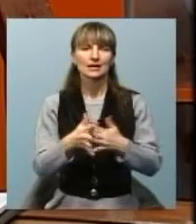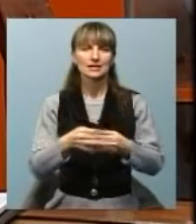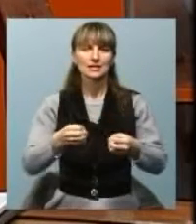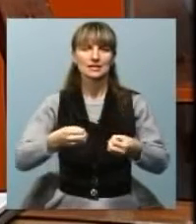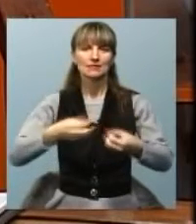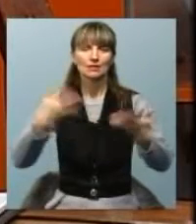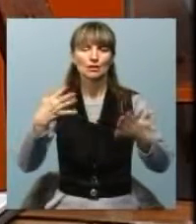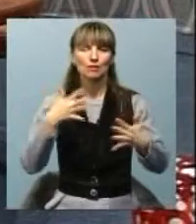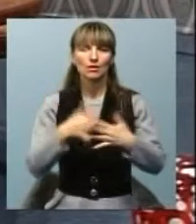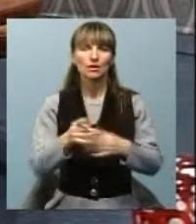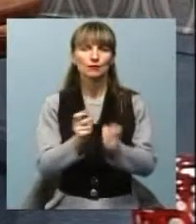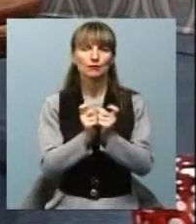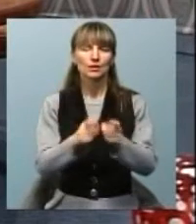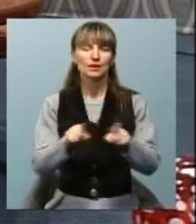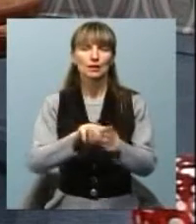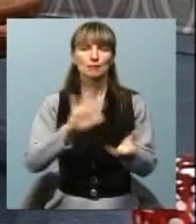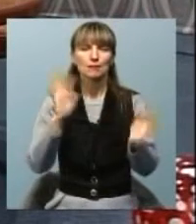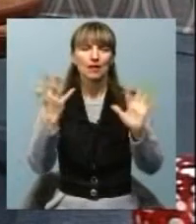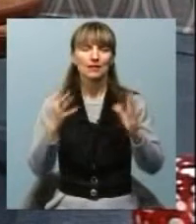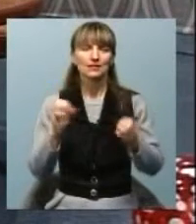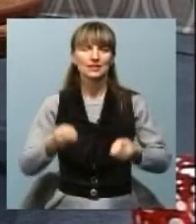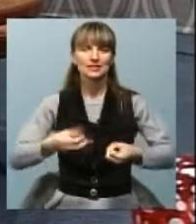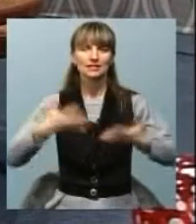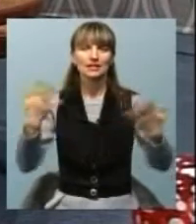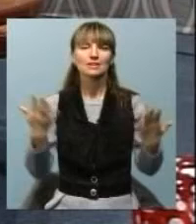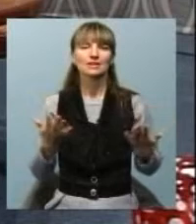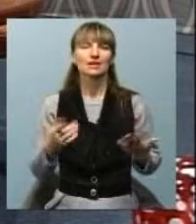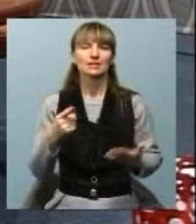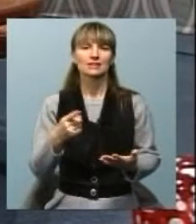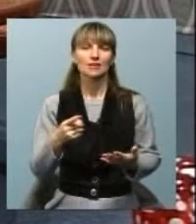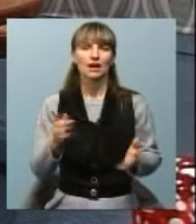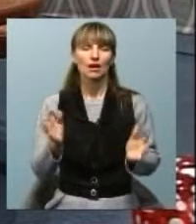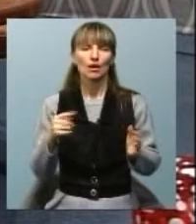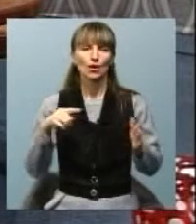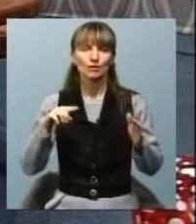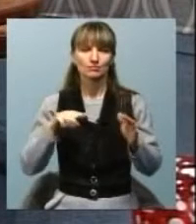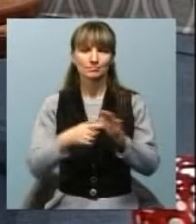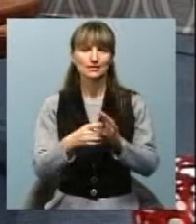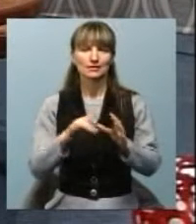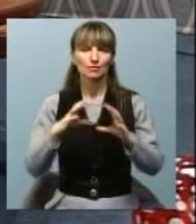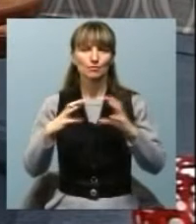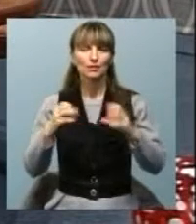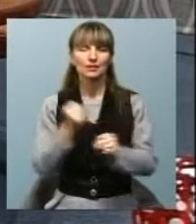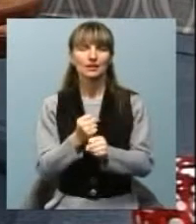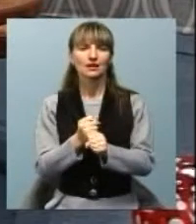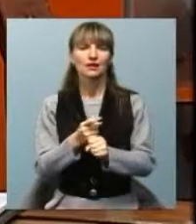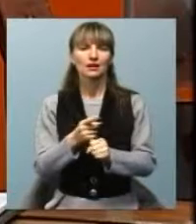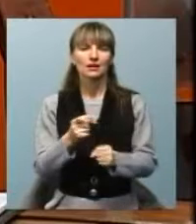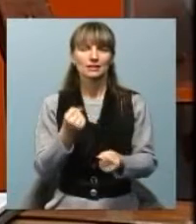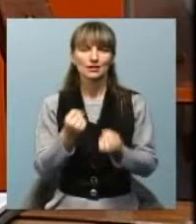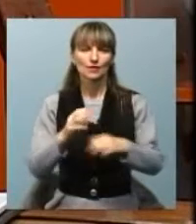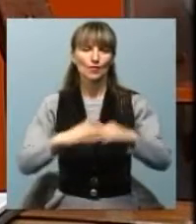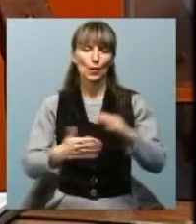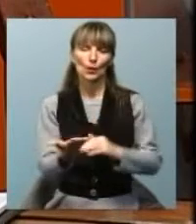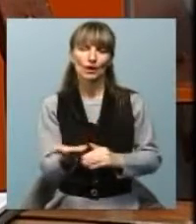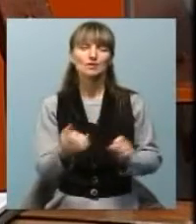проникає і утворюється такі переливи світла. Да. А чи лопала ти бульки колись? Чи тримала бульки в руках?